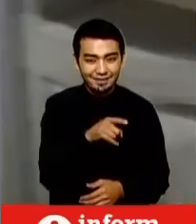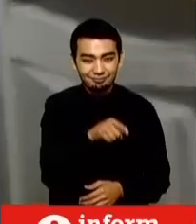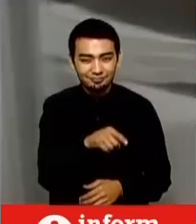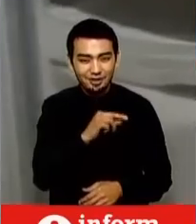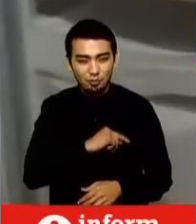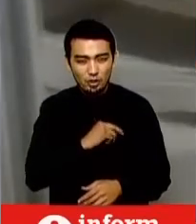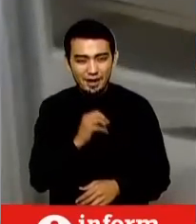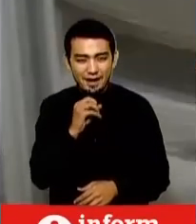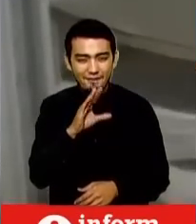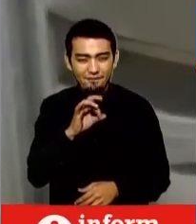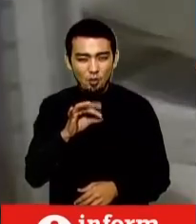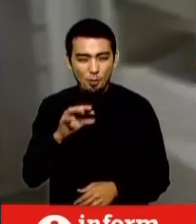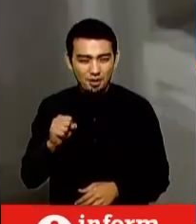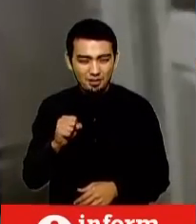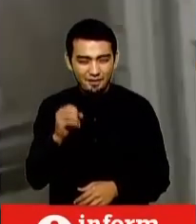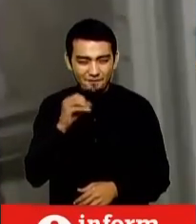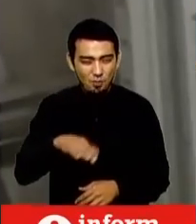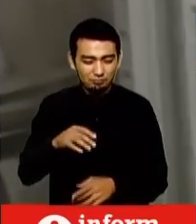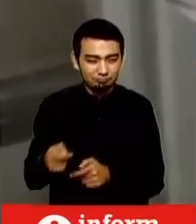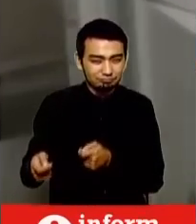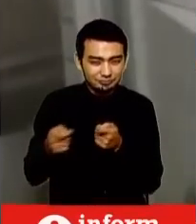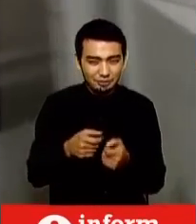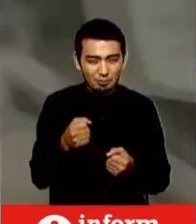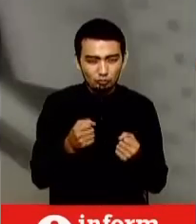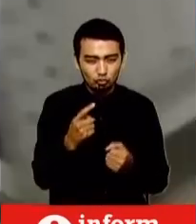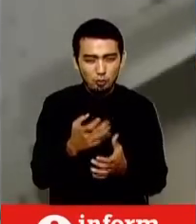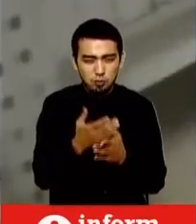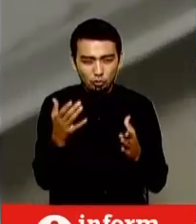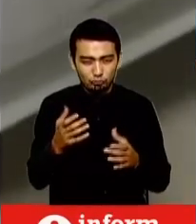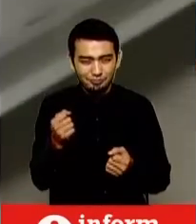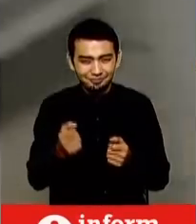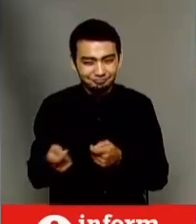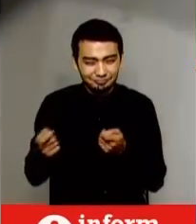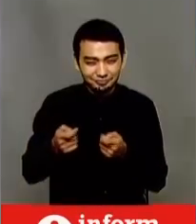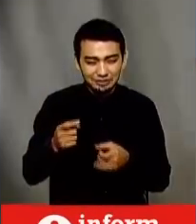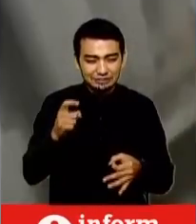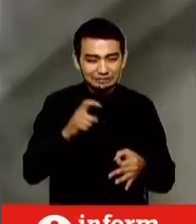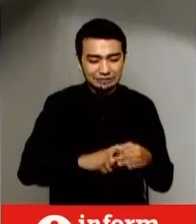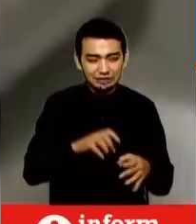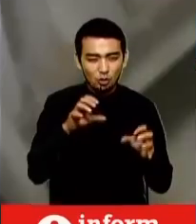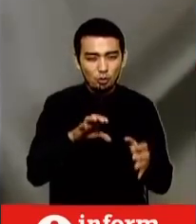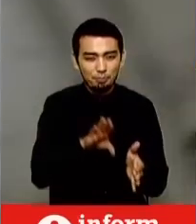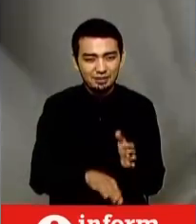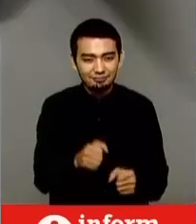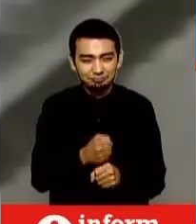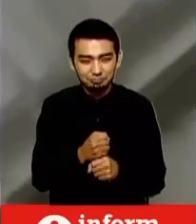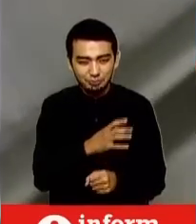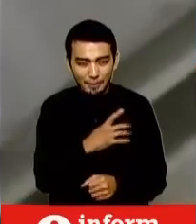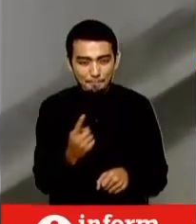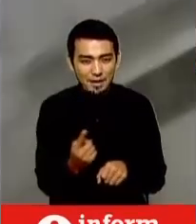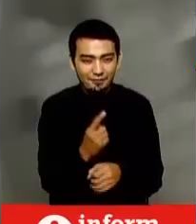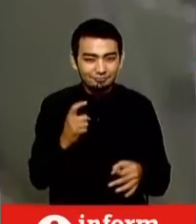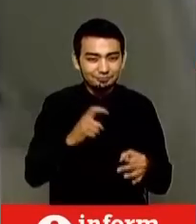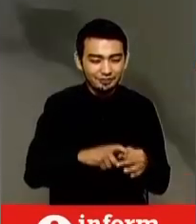мамандардың Еуропадан әкелінген 100-ден астам көлікті заңсыз тіркегені анықталған. Орталық қызметкерлері автокөліктерді алғашқы тіркеу үшін